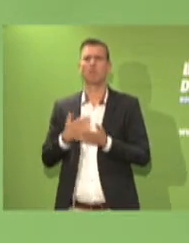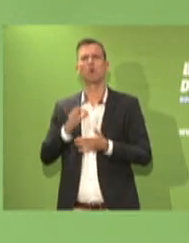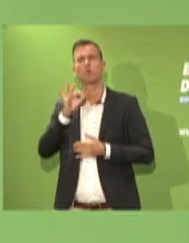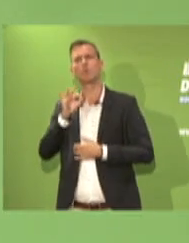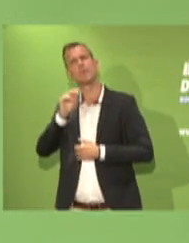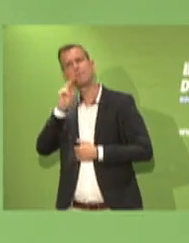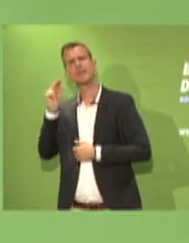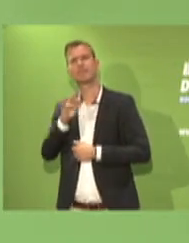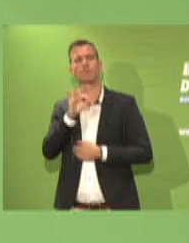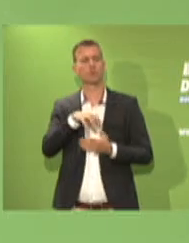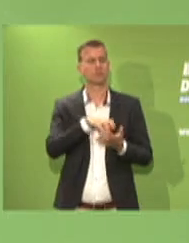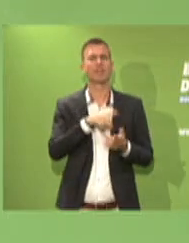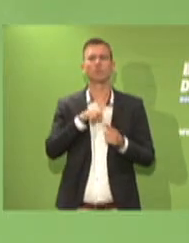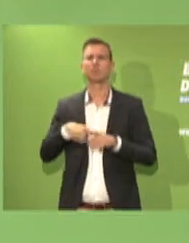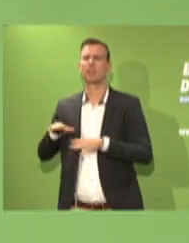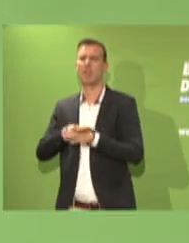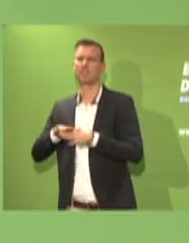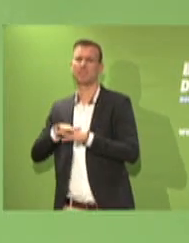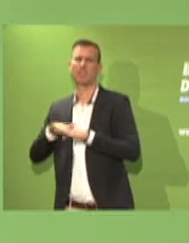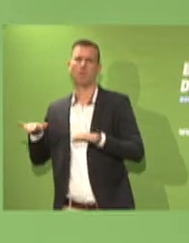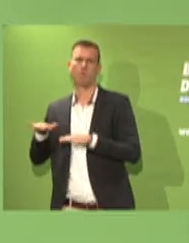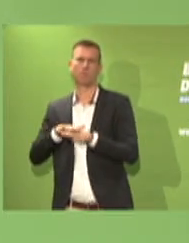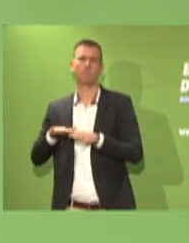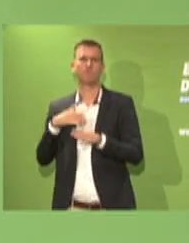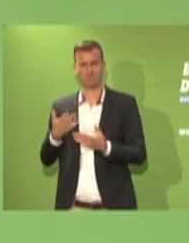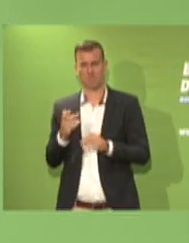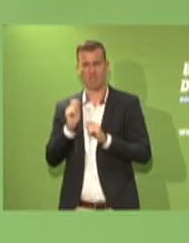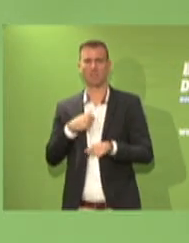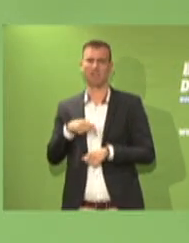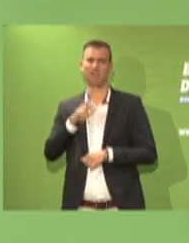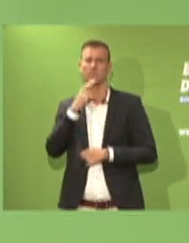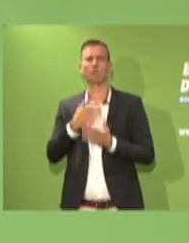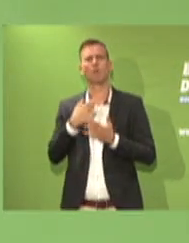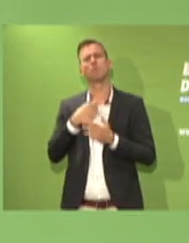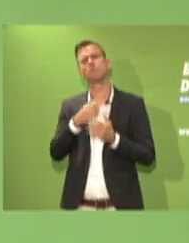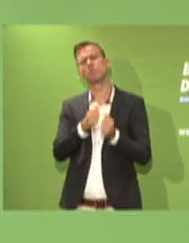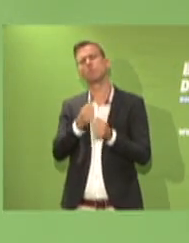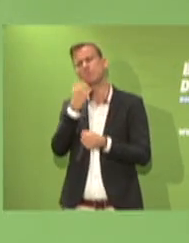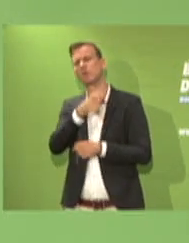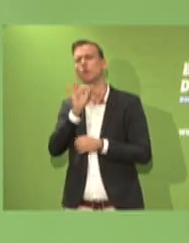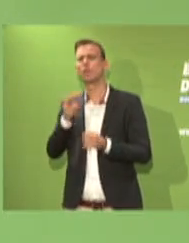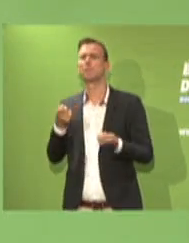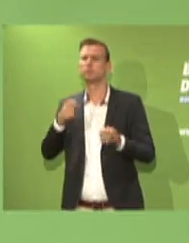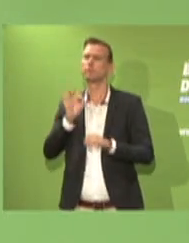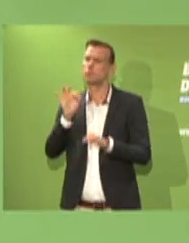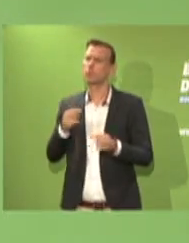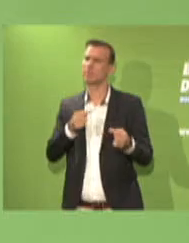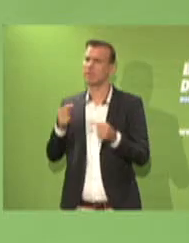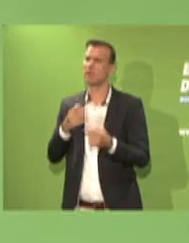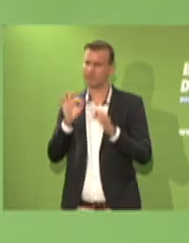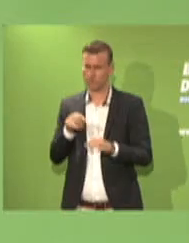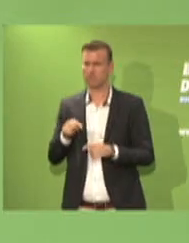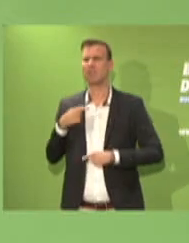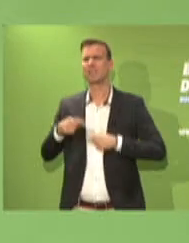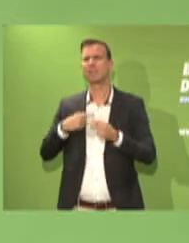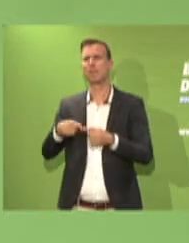Perspektiven für Städte und ländliche Regionen beschreiben. Und das versuchen wir mit diesem Antrag und ich bitte euch um eine gute Beschlussfassung, gute Debatte und dann auch sozusagen diesen Prozess